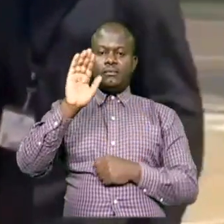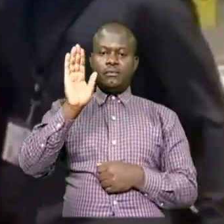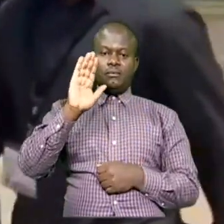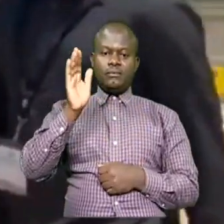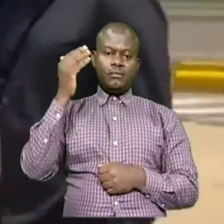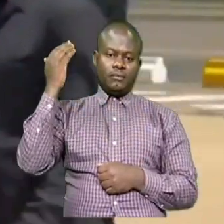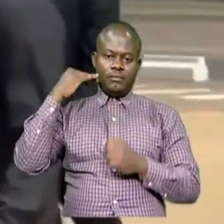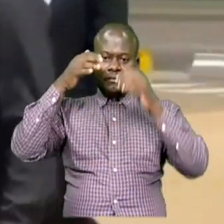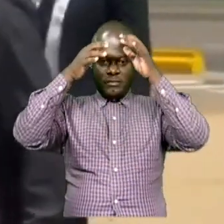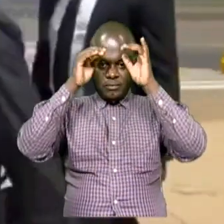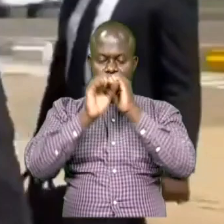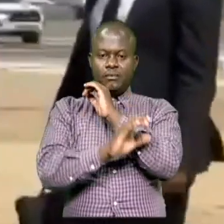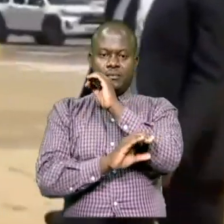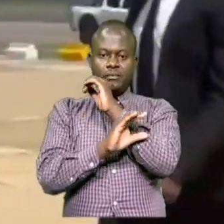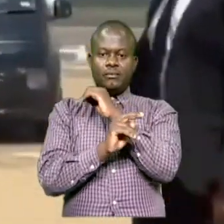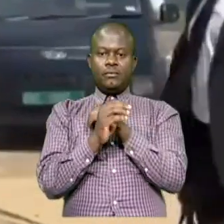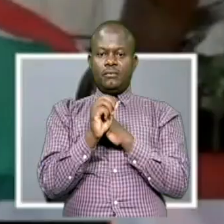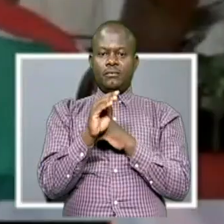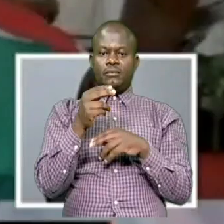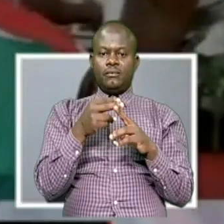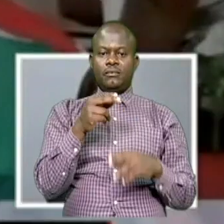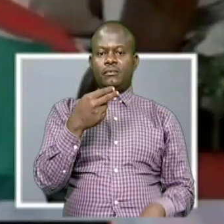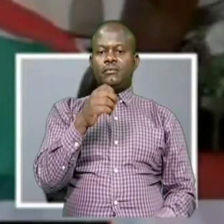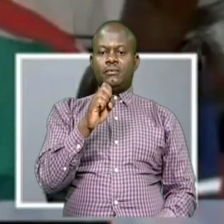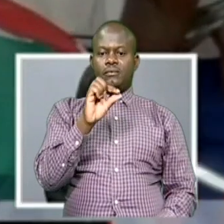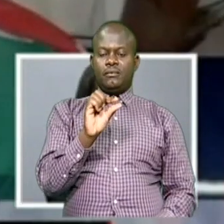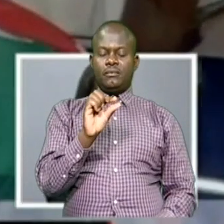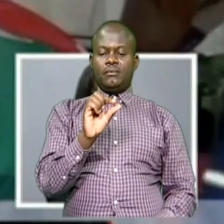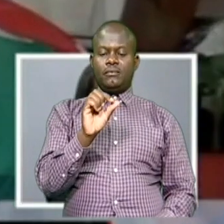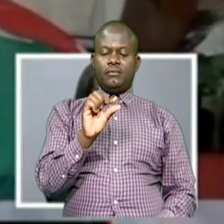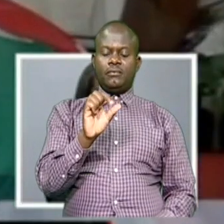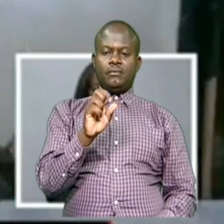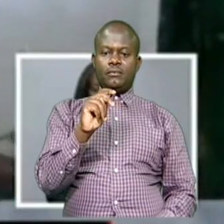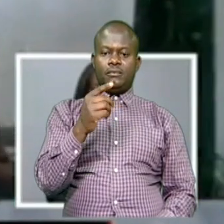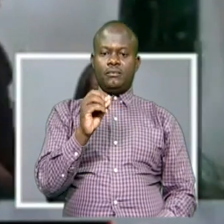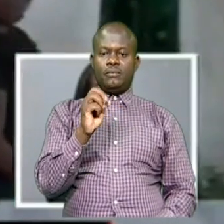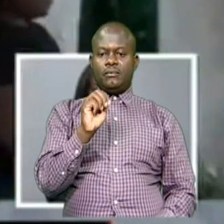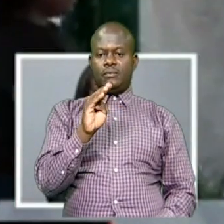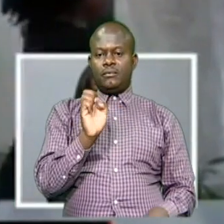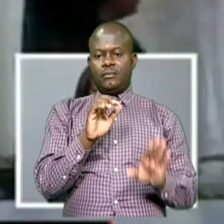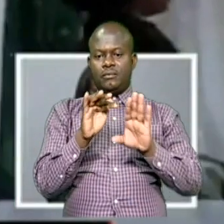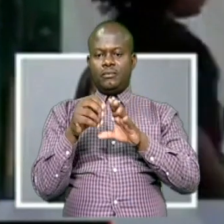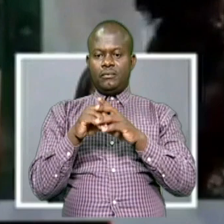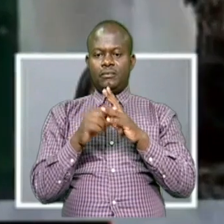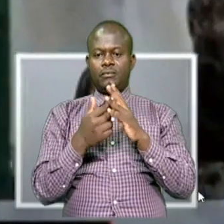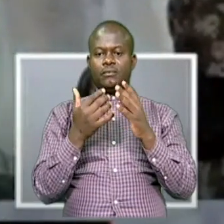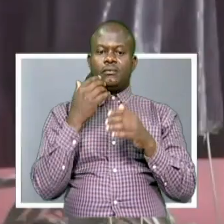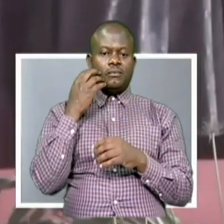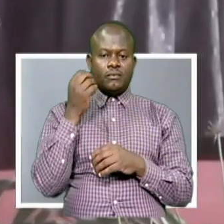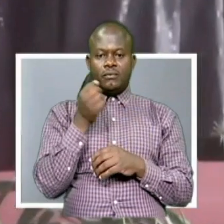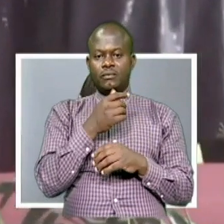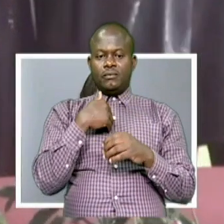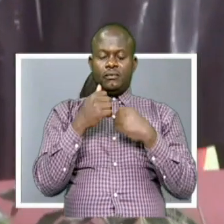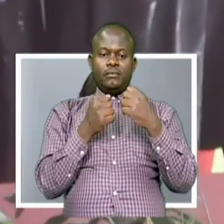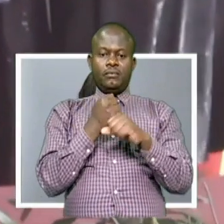ku ari Perezida w'iki gihugu cya Namibia Hage Geingob wapfuye mu ntangiriro z'ukwezi afite imyaka